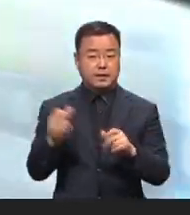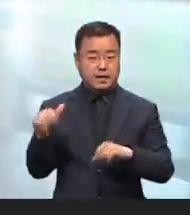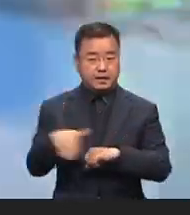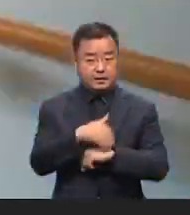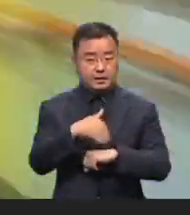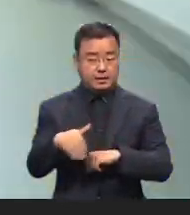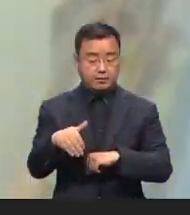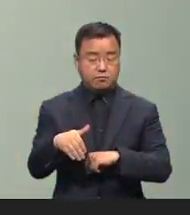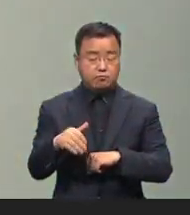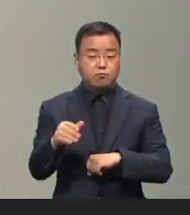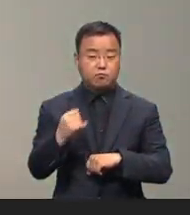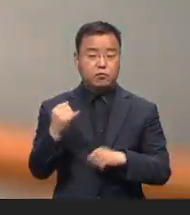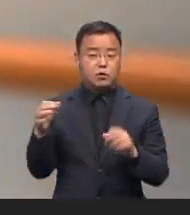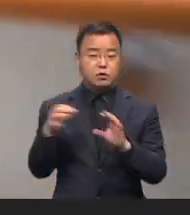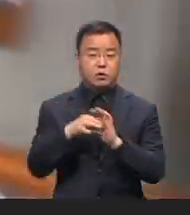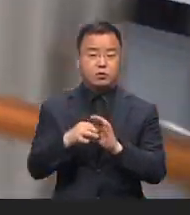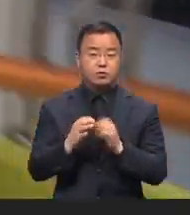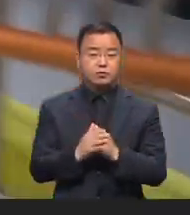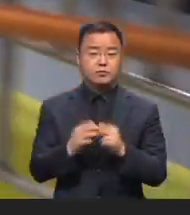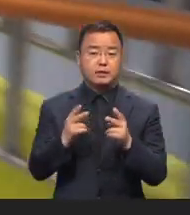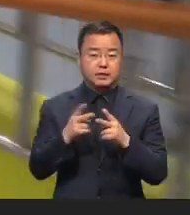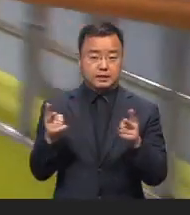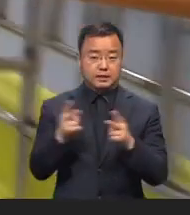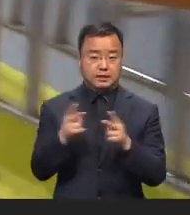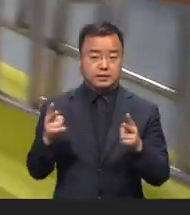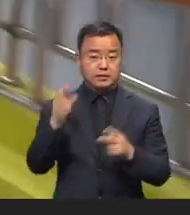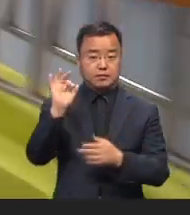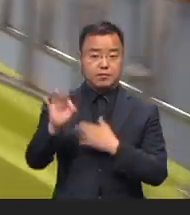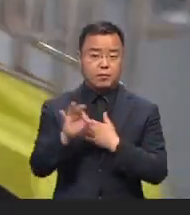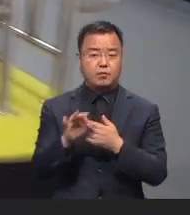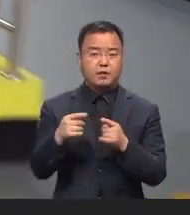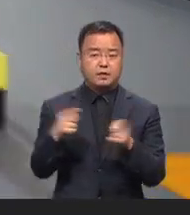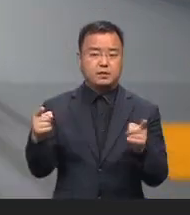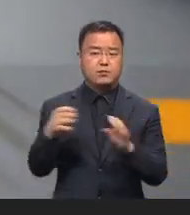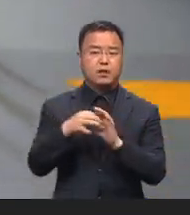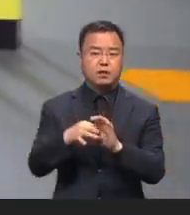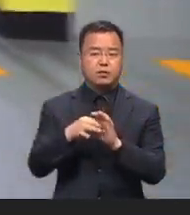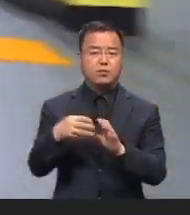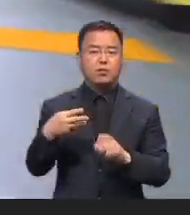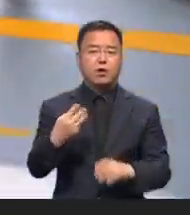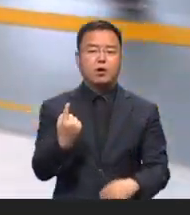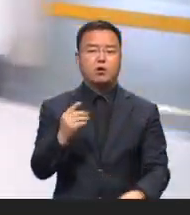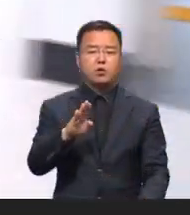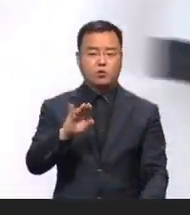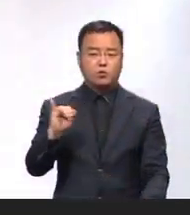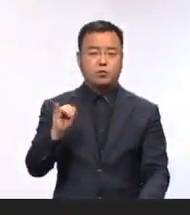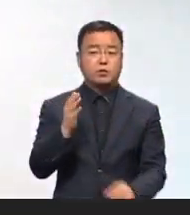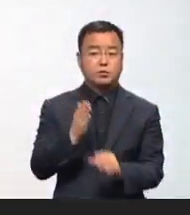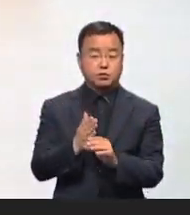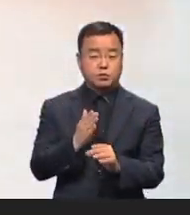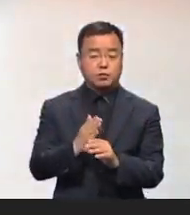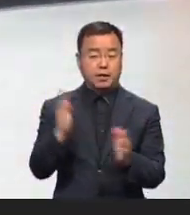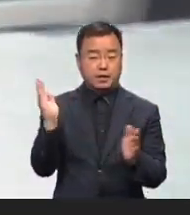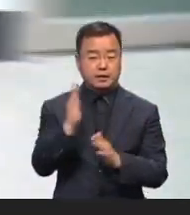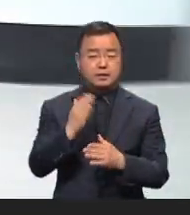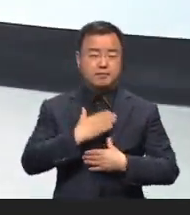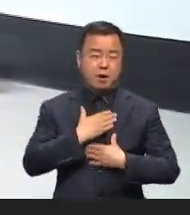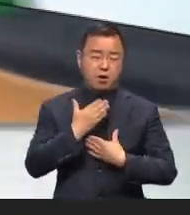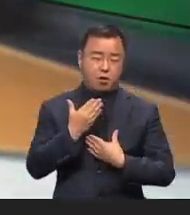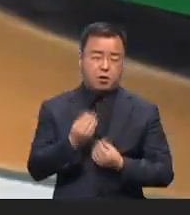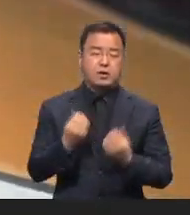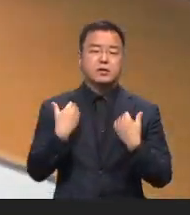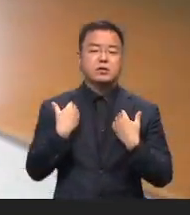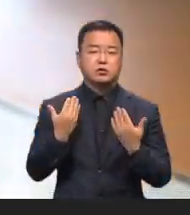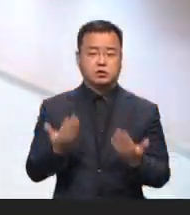이어집니다. 2층으로 올라오면 1층과 연결되어 있는 로비를 중심으로 학생들이 편안하게 쉴 수